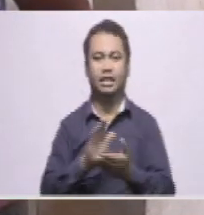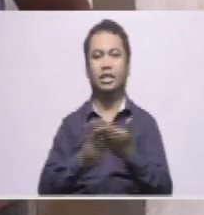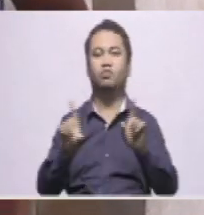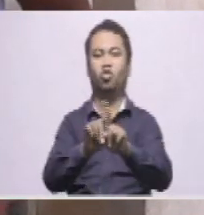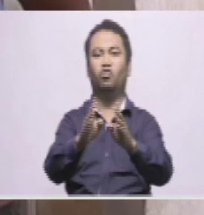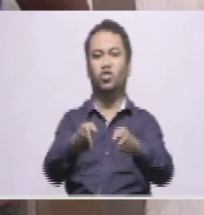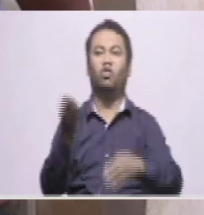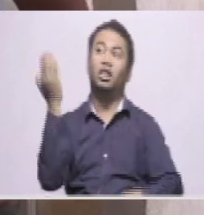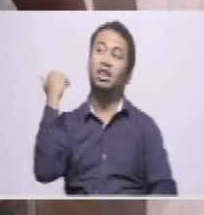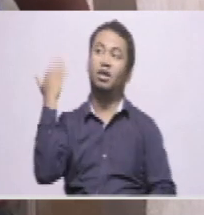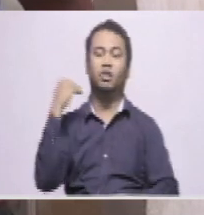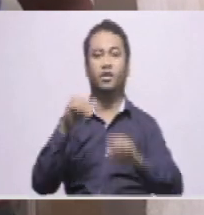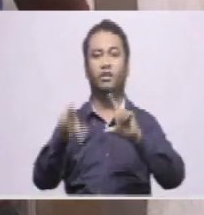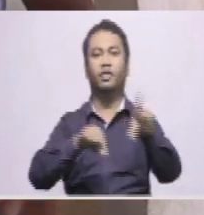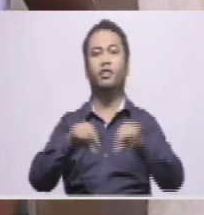fidianana